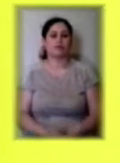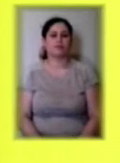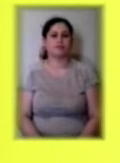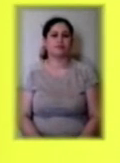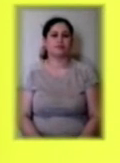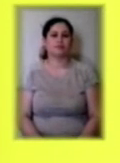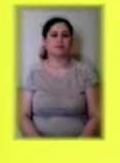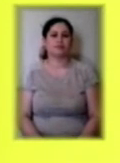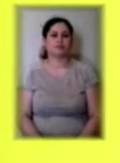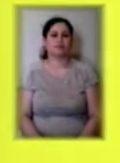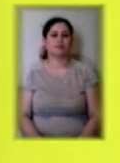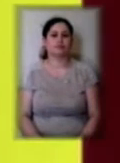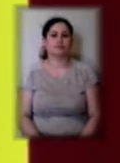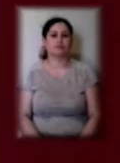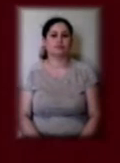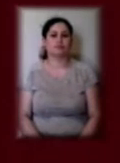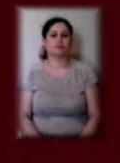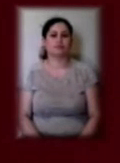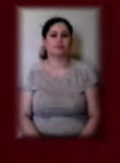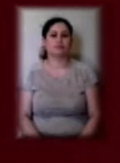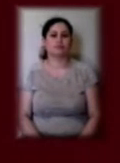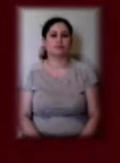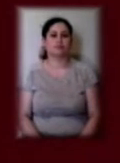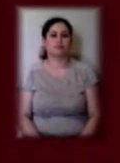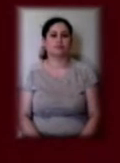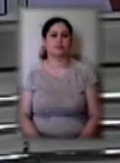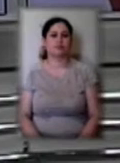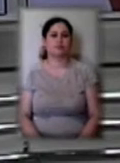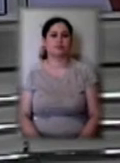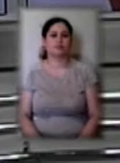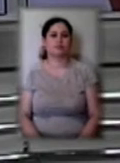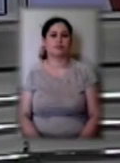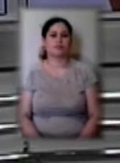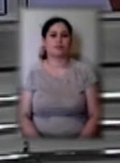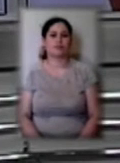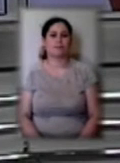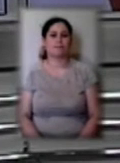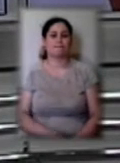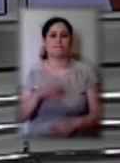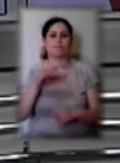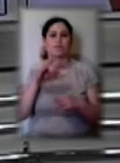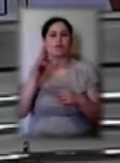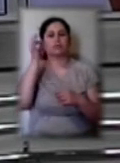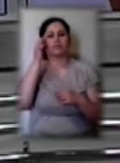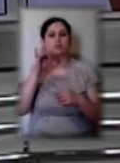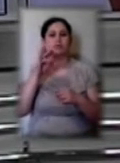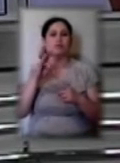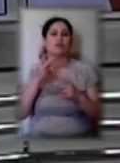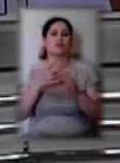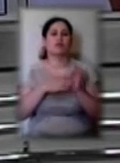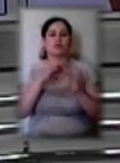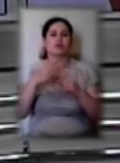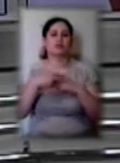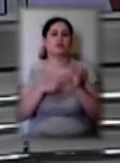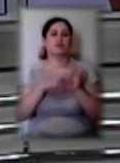Станом на... Нагадаю, станом на 9 годину 17